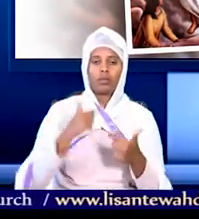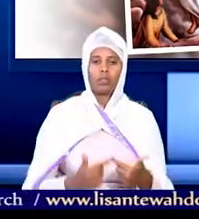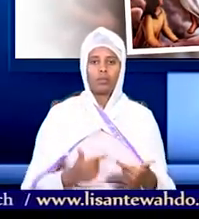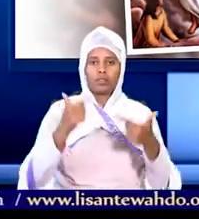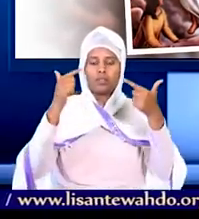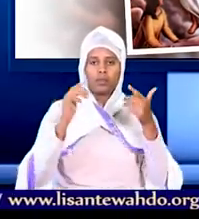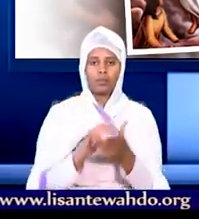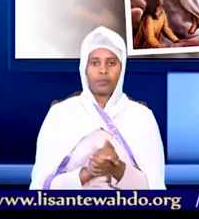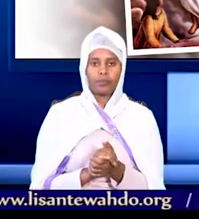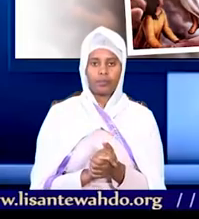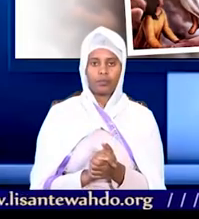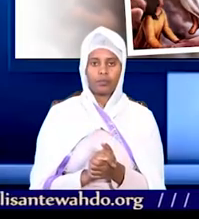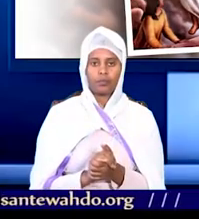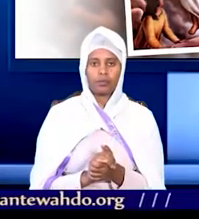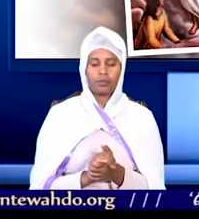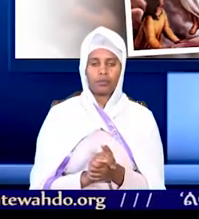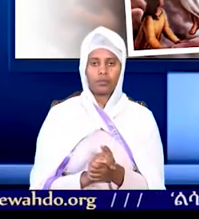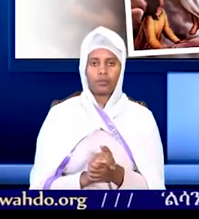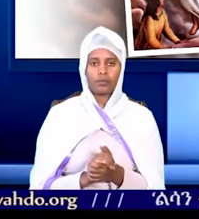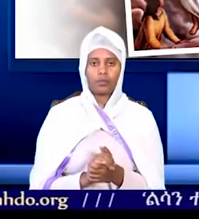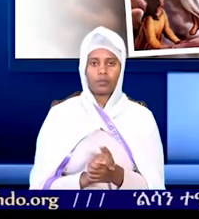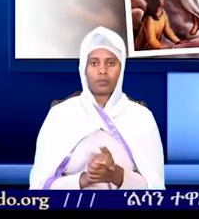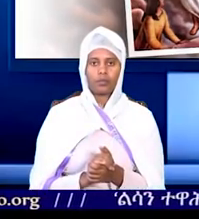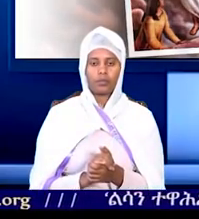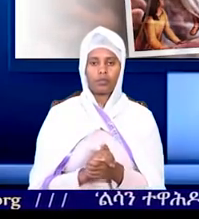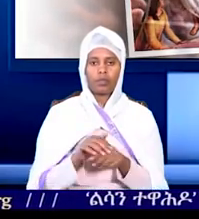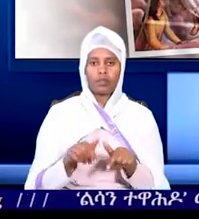زتوهبنا ايمو بيهير مسكن